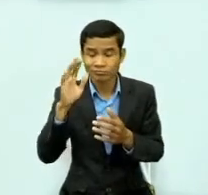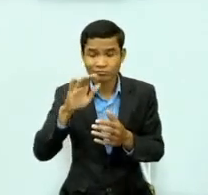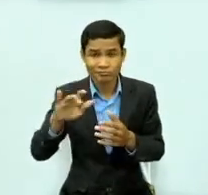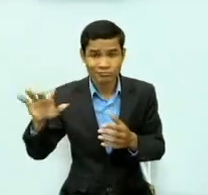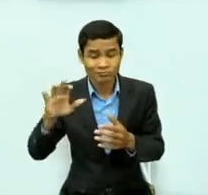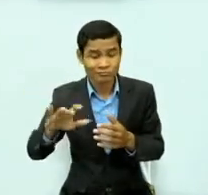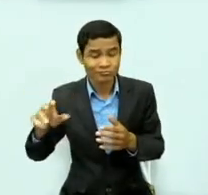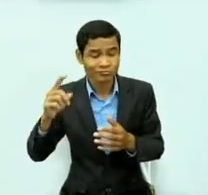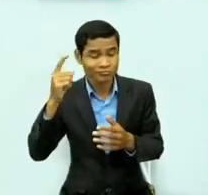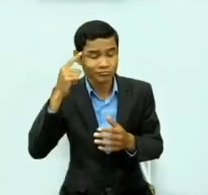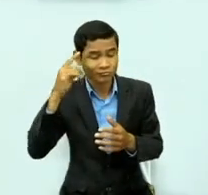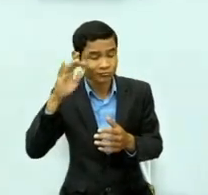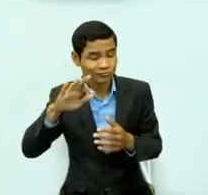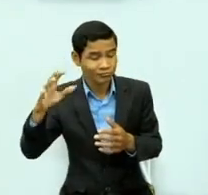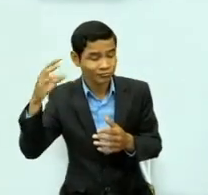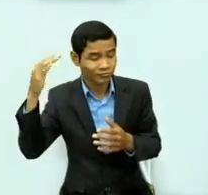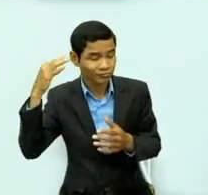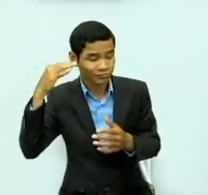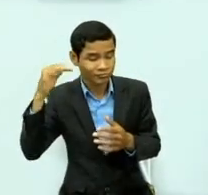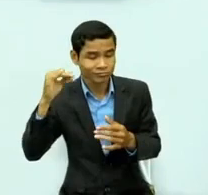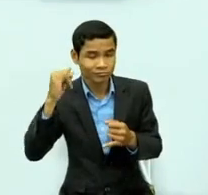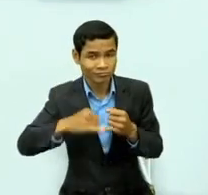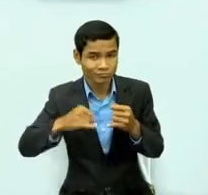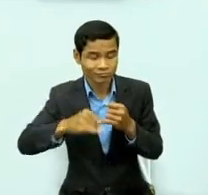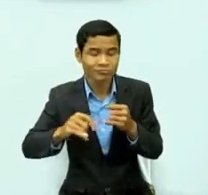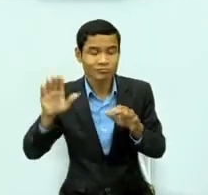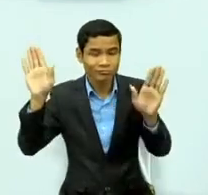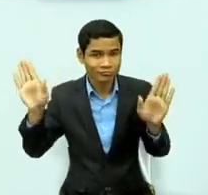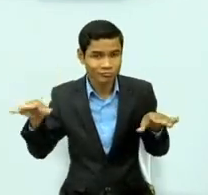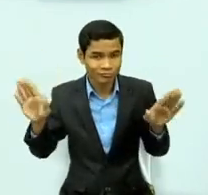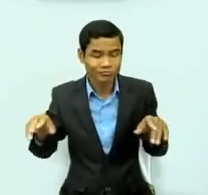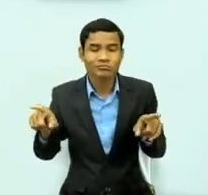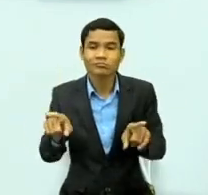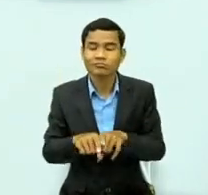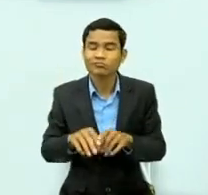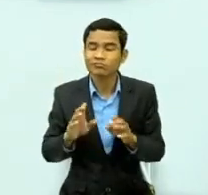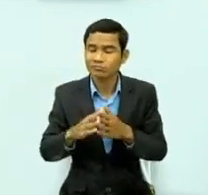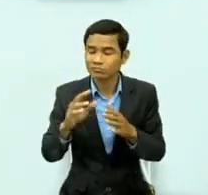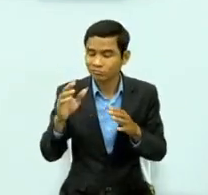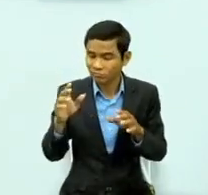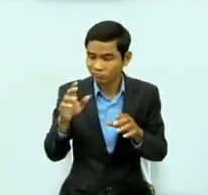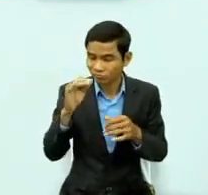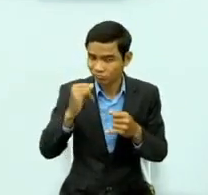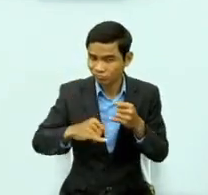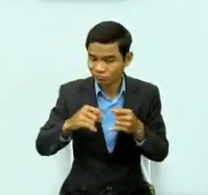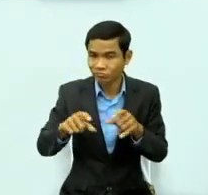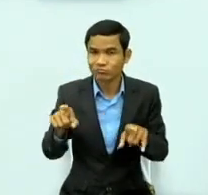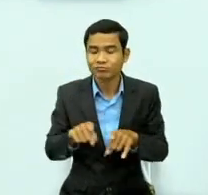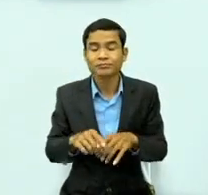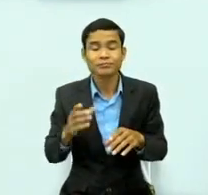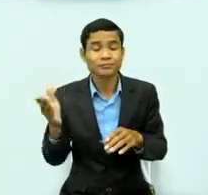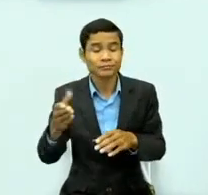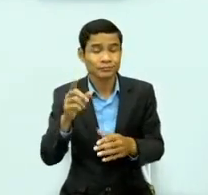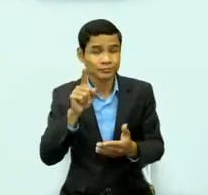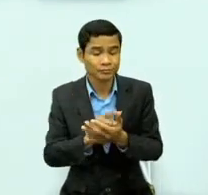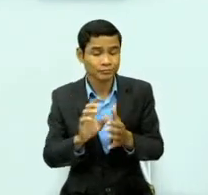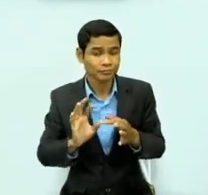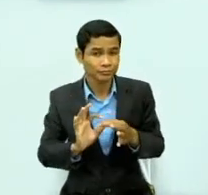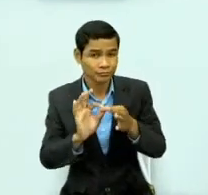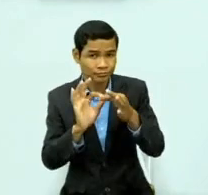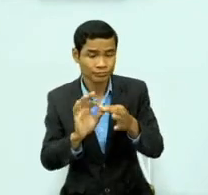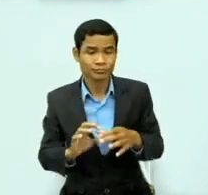យើងស្ដាប់សូរចុងដែរហើយក៏យើងស្ដាប់សូរចុងដែរកូនណាអរគុណឥឡូវចាប់ផ្ដើមភ្ជាប់រូបភាពចាប់ផ្ដើ